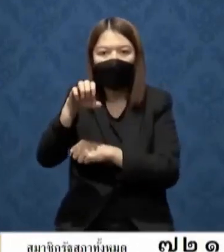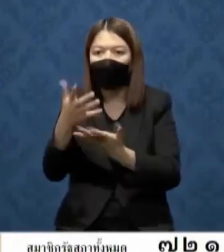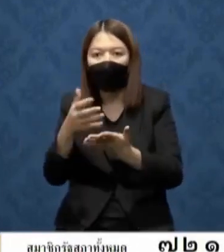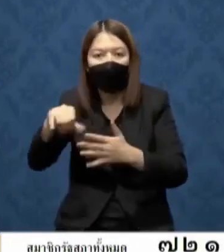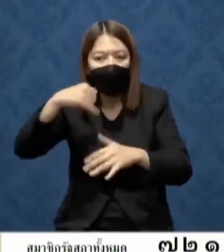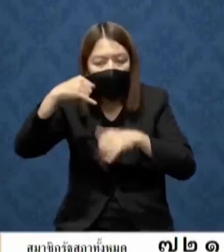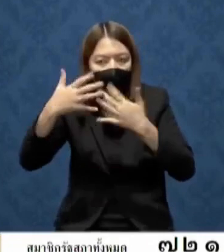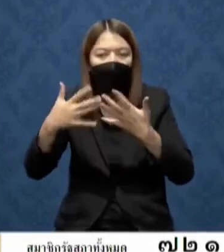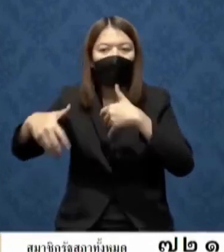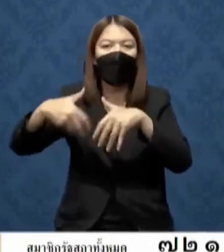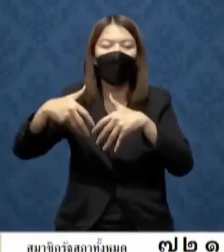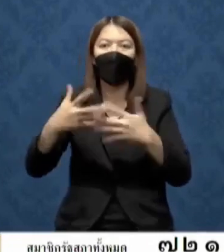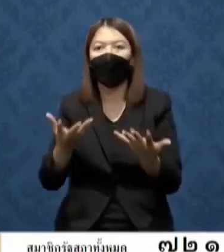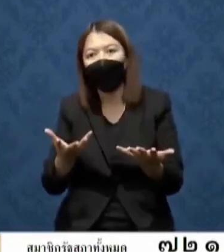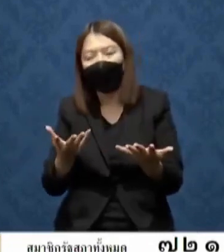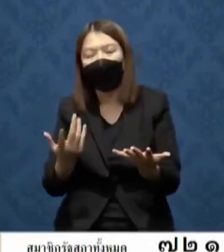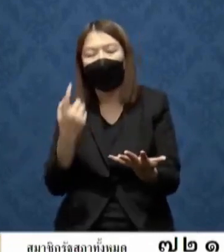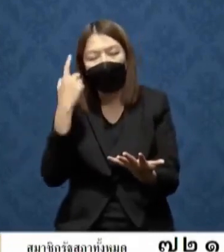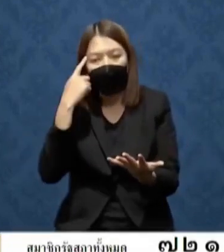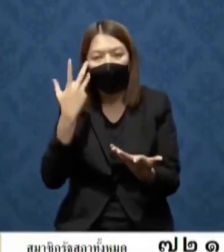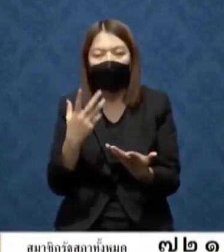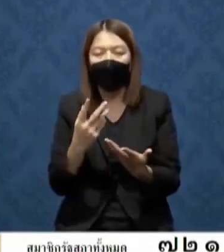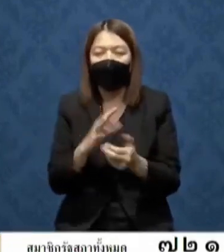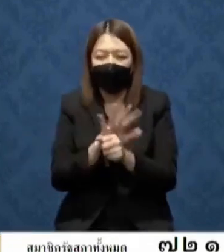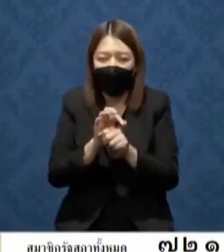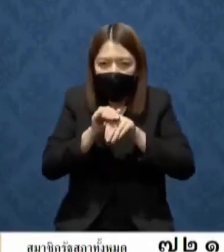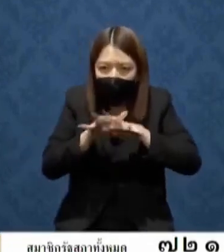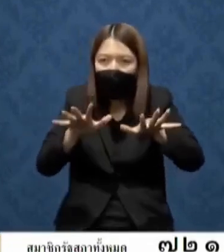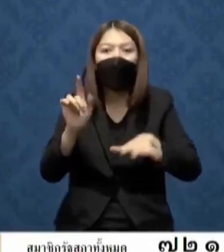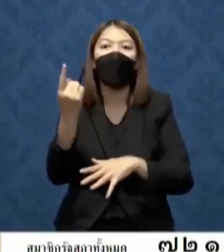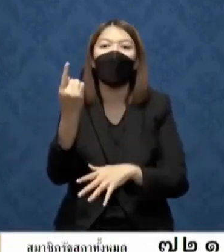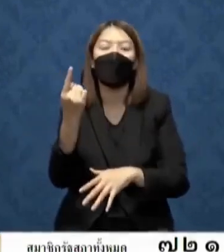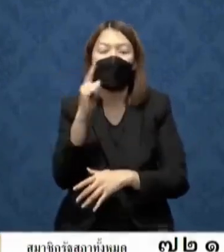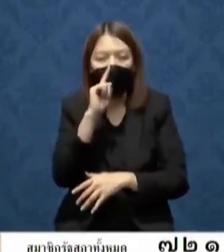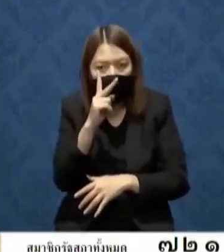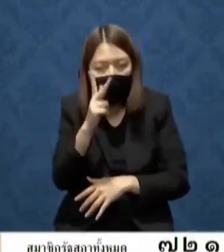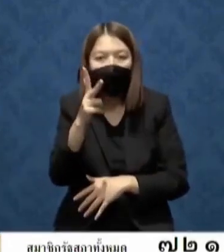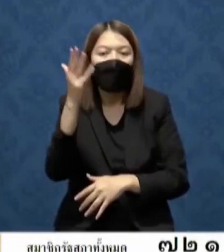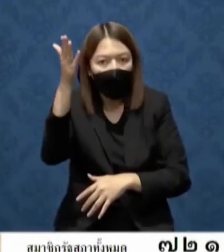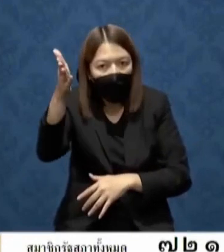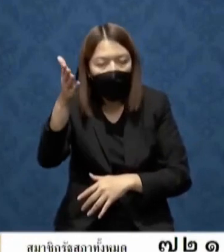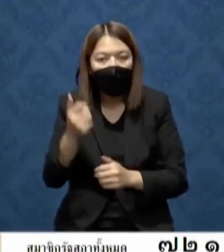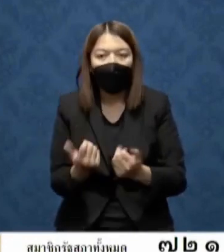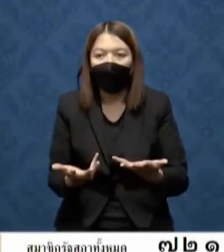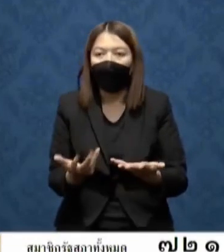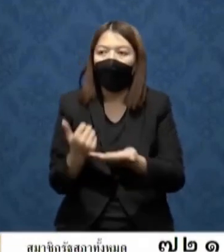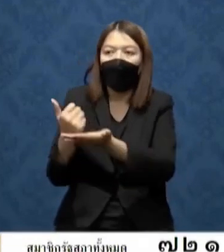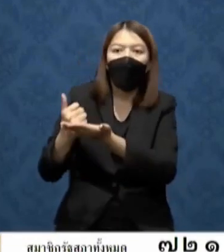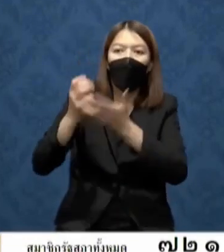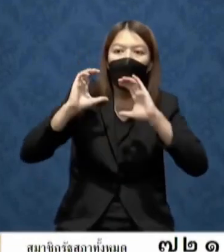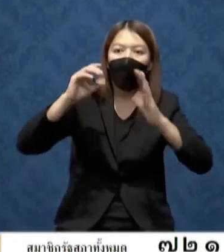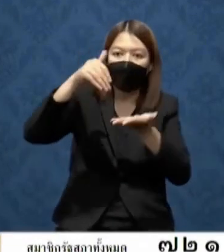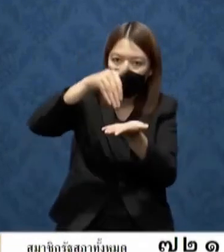ทasat shunที่ฟงอยู่ ควรถามวถ้Feโลราบาแบบนี้เกิดขใพื้ทของ Herrn อีทีนึงท่านจะพ่งรัฐบาลจาก